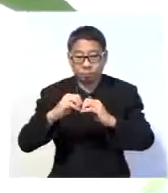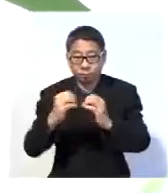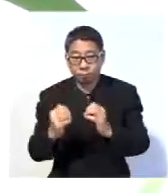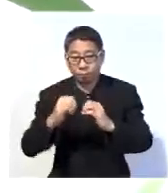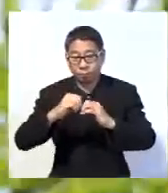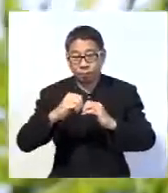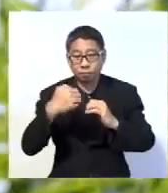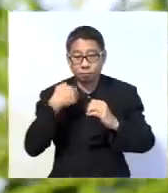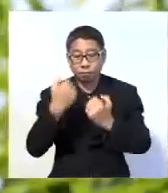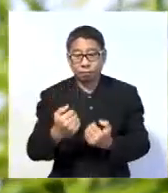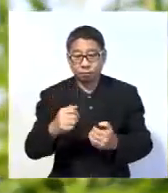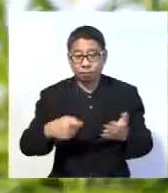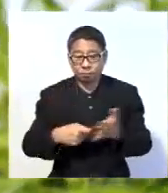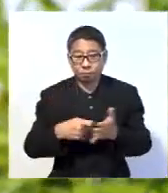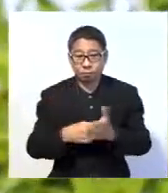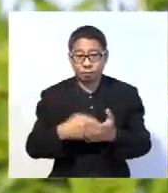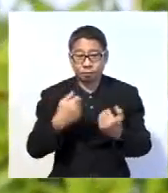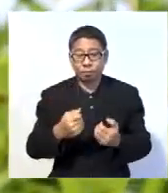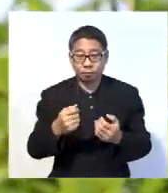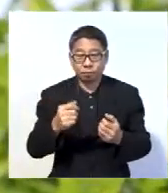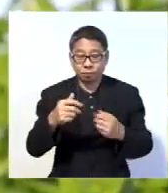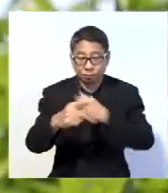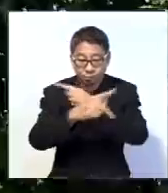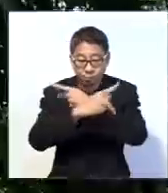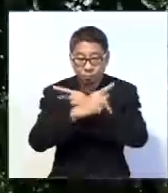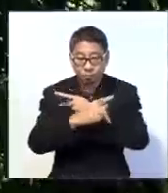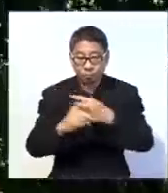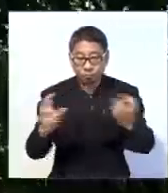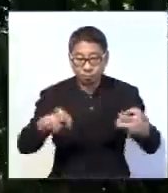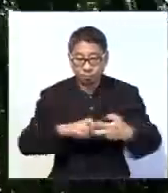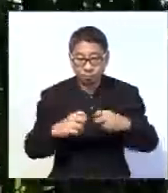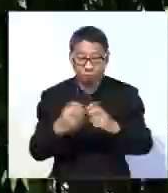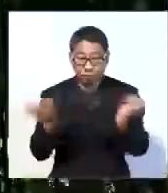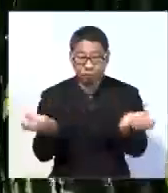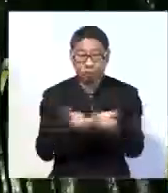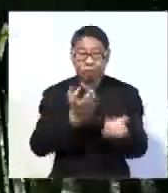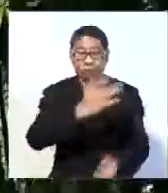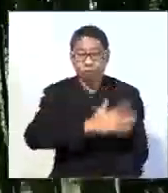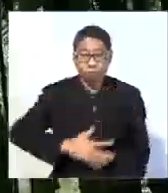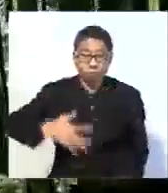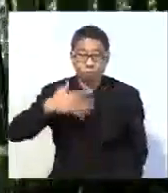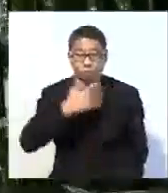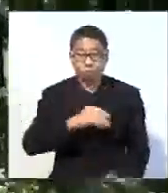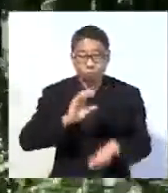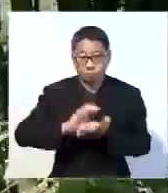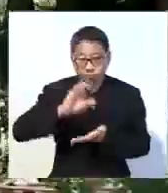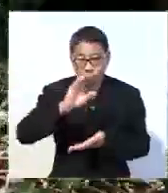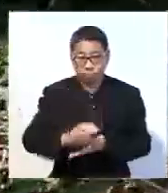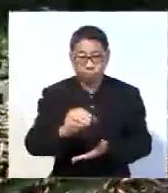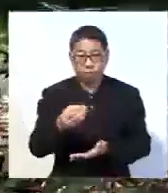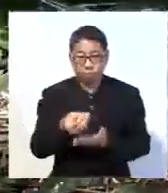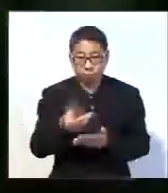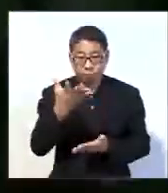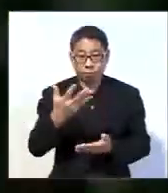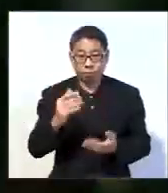ายๆด้านทั้งด้านปัจจัยการผลิตที่มีสารเคมีที่ส่งผลต่อสุขภาพนะคะทั้งเรื่องของต้นทุนต่างๆก็เล